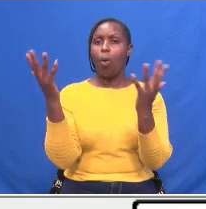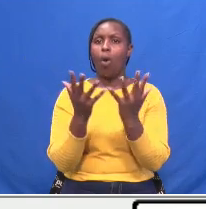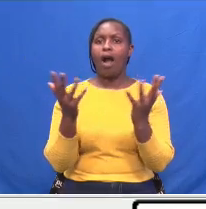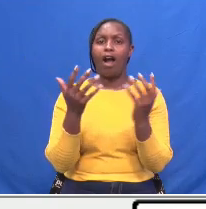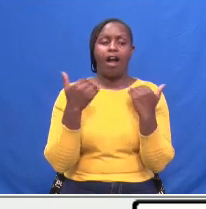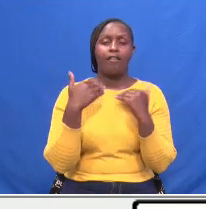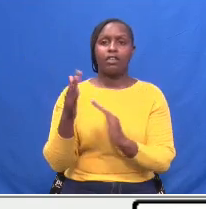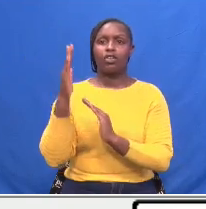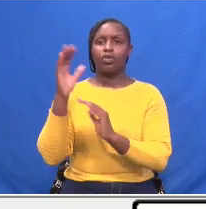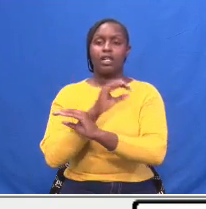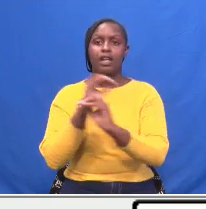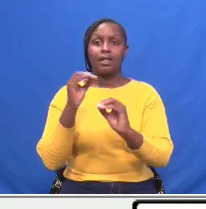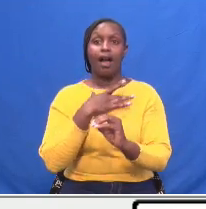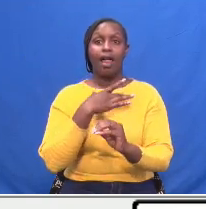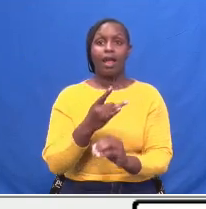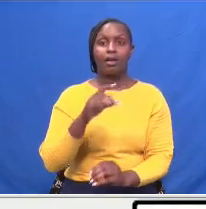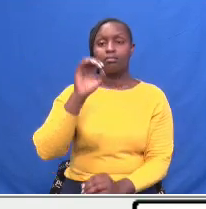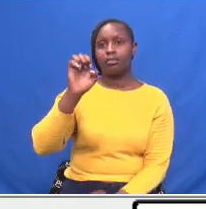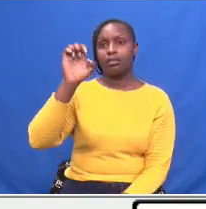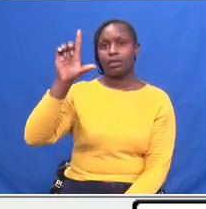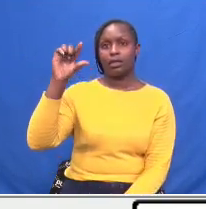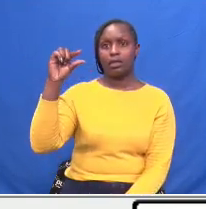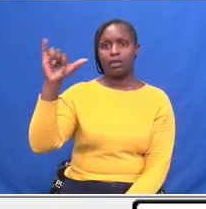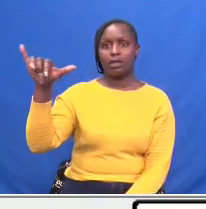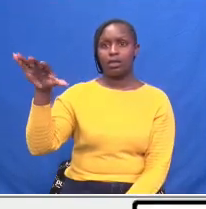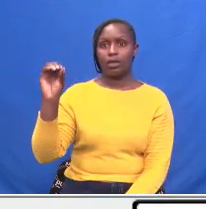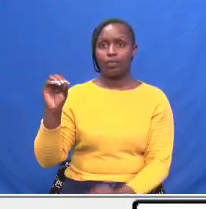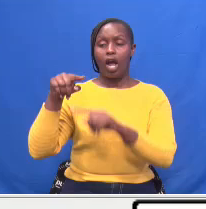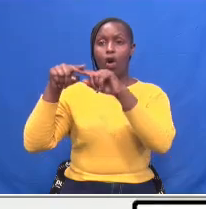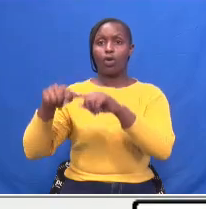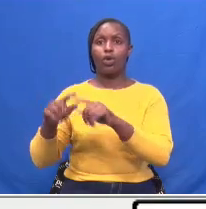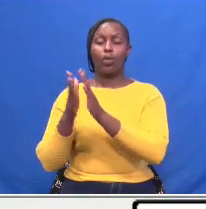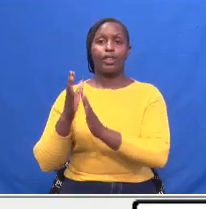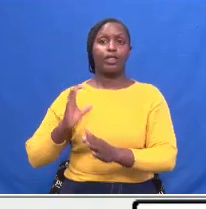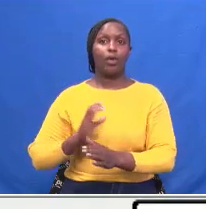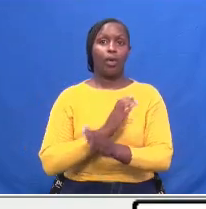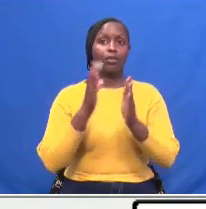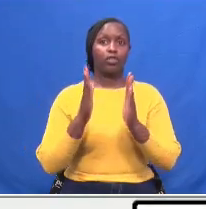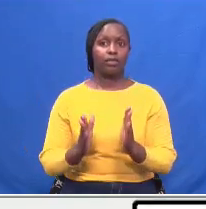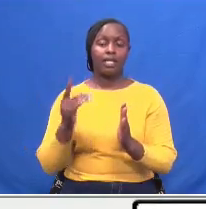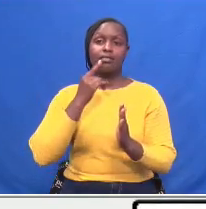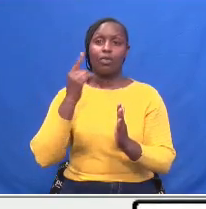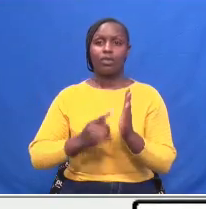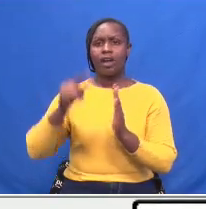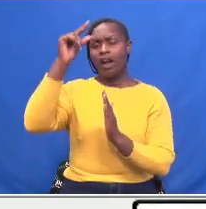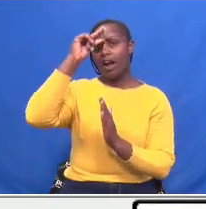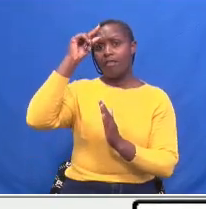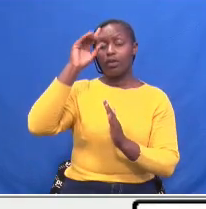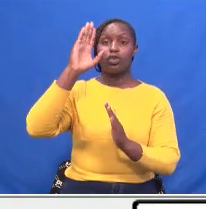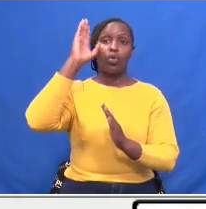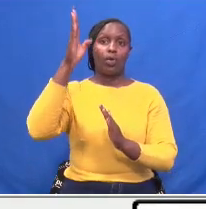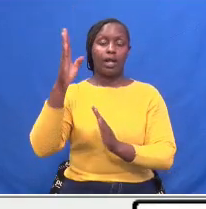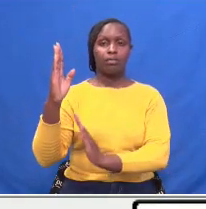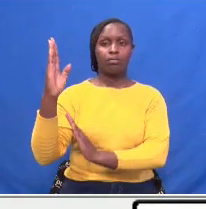kama vile Elgeyo Marakwet. Kulingana na naibu kamishna wa kaunti Elgeyo Marakwet Julius Maiyo, serikali imetuma magari ya kuhudumu katika shule tofauti